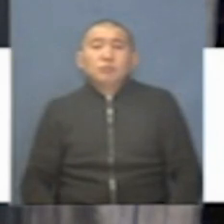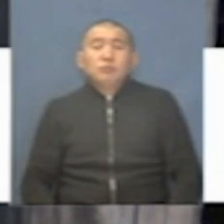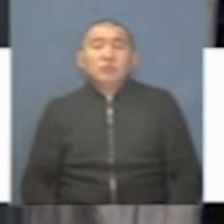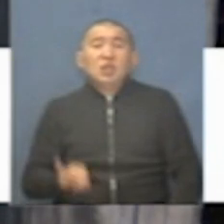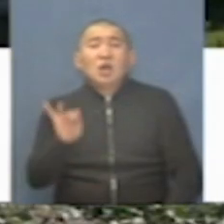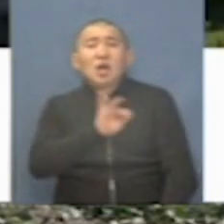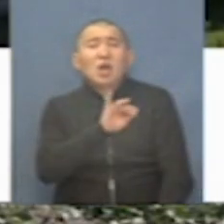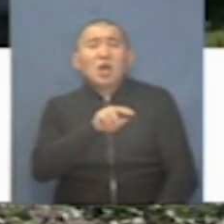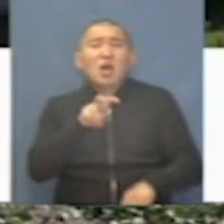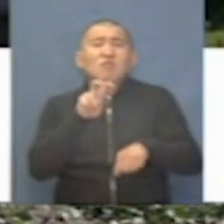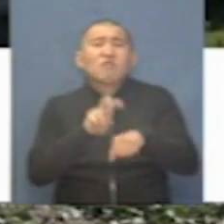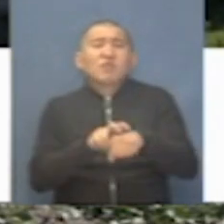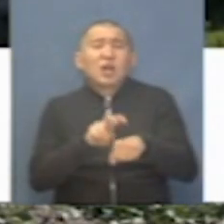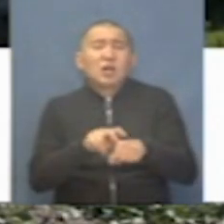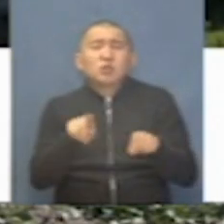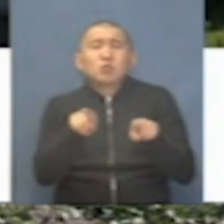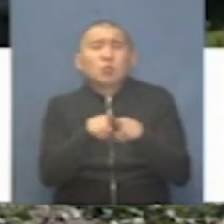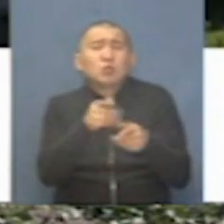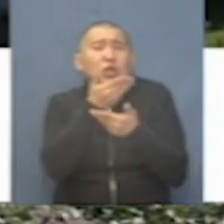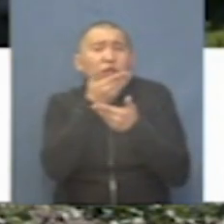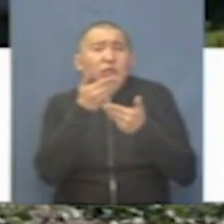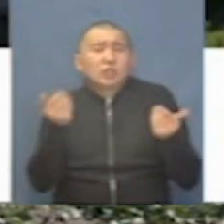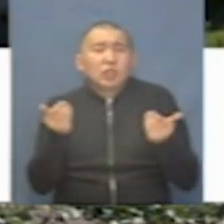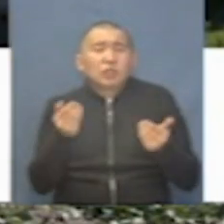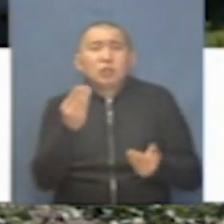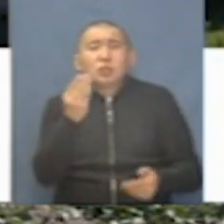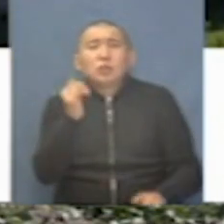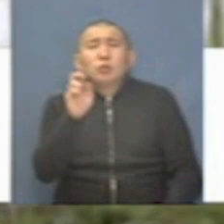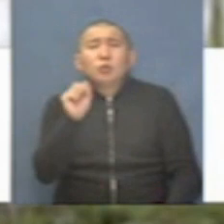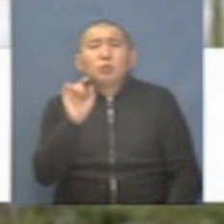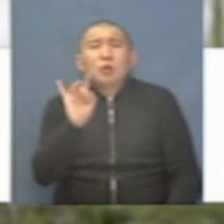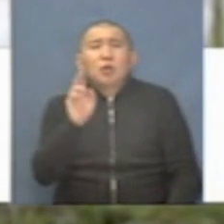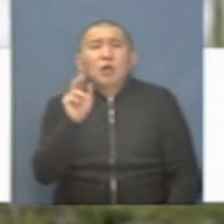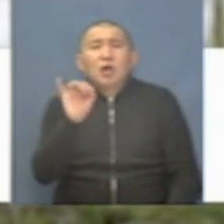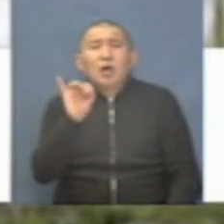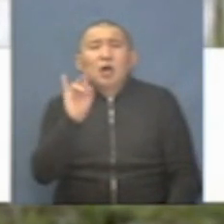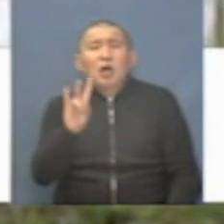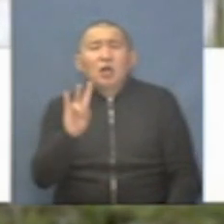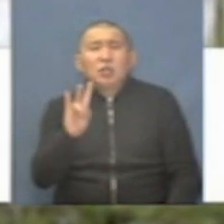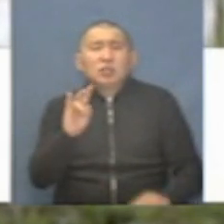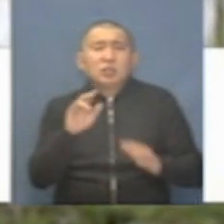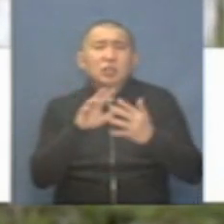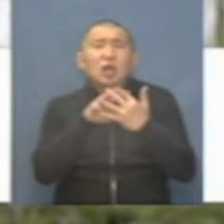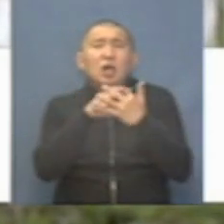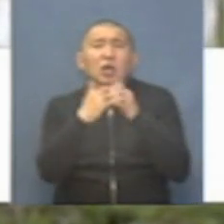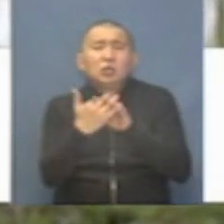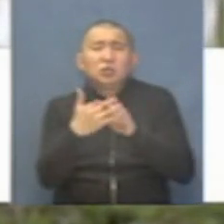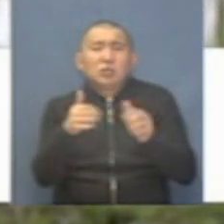қоятын дәрігерде жоқ. Қайынды халқын қарауға Шұбар қайынан 4 шақырымды артқа тастап